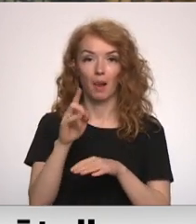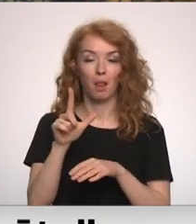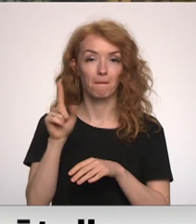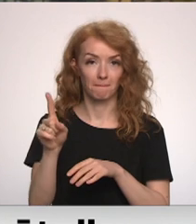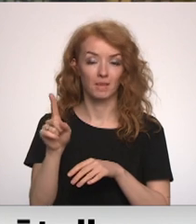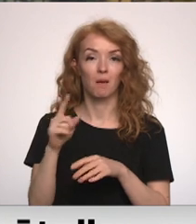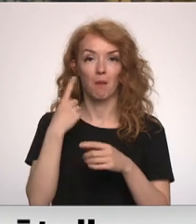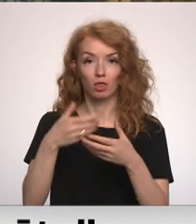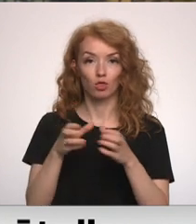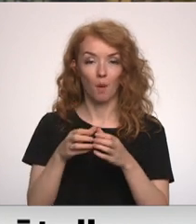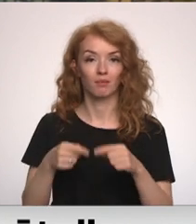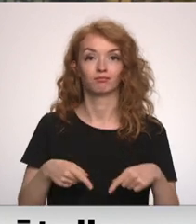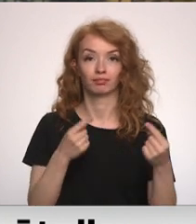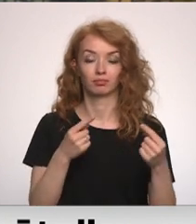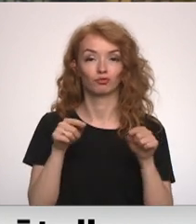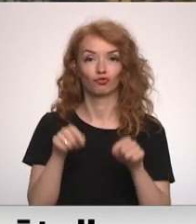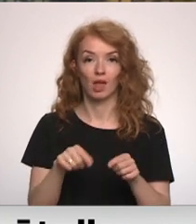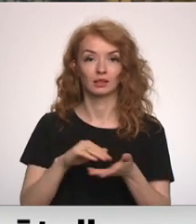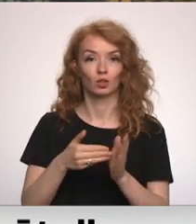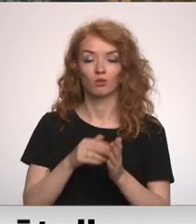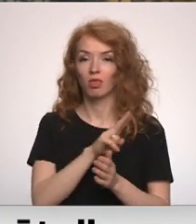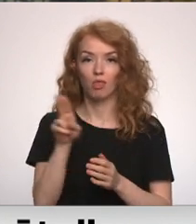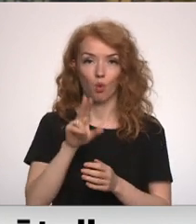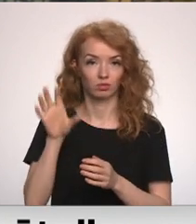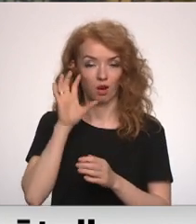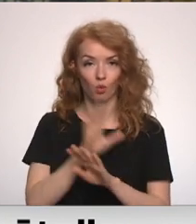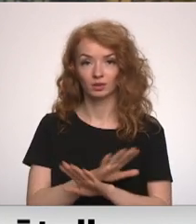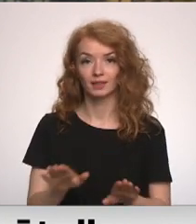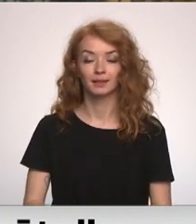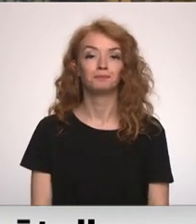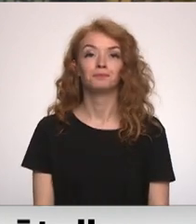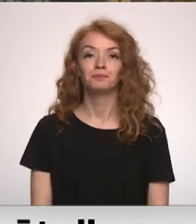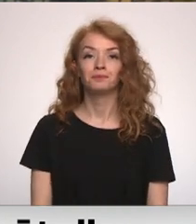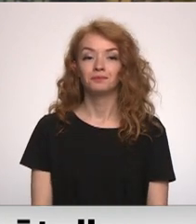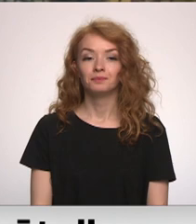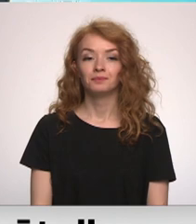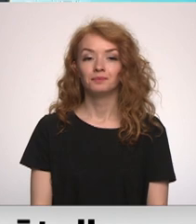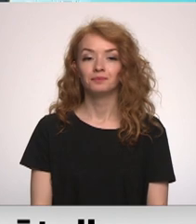plašsaziņas līdzekļu padomes iebildumi šajā saistībā netika uzklausīti. Stāsta Audita Krēnberga.